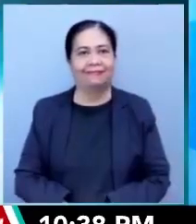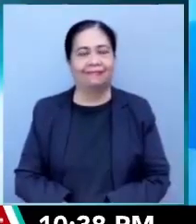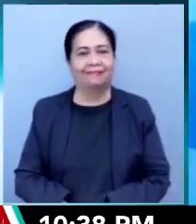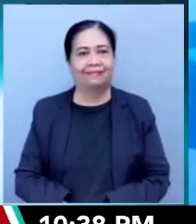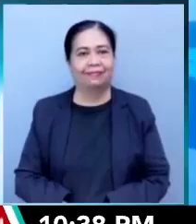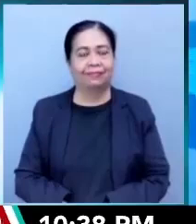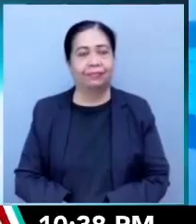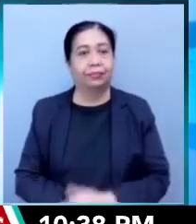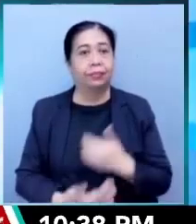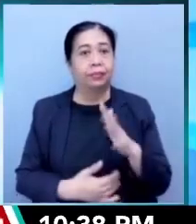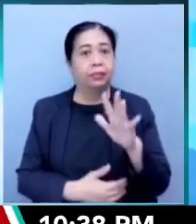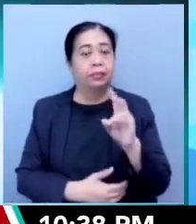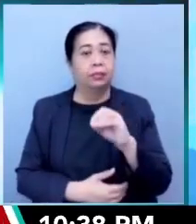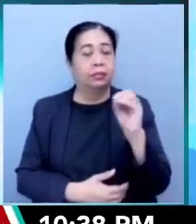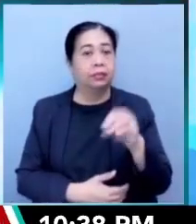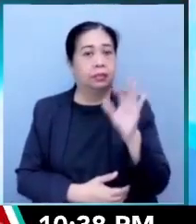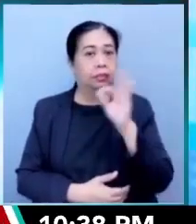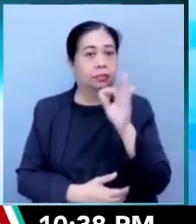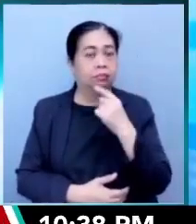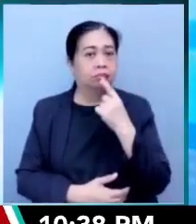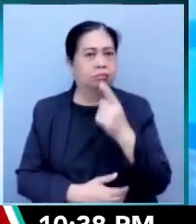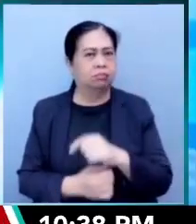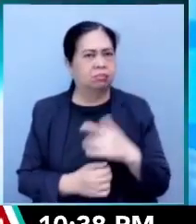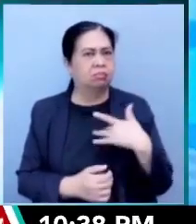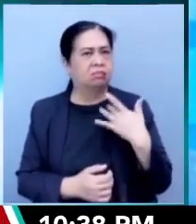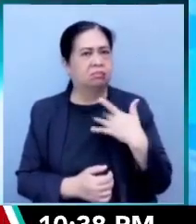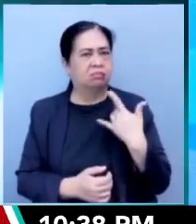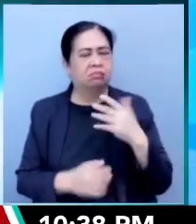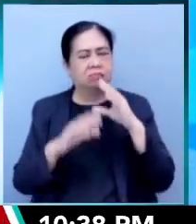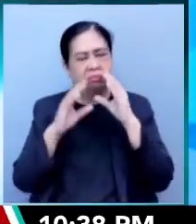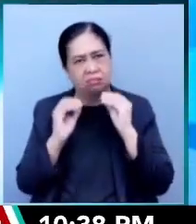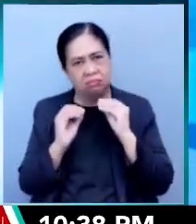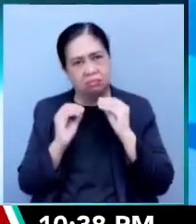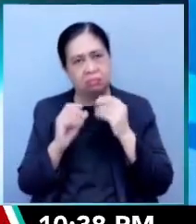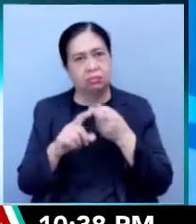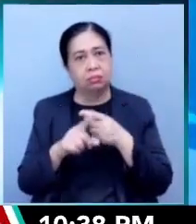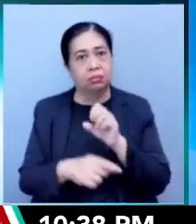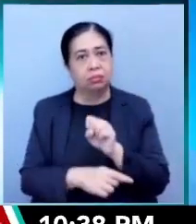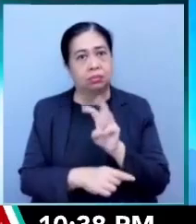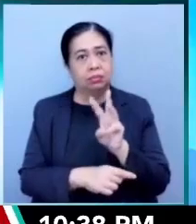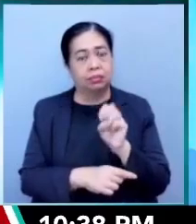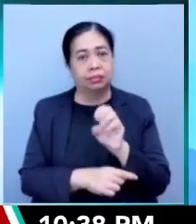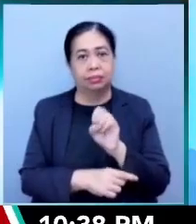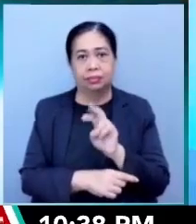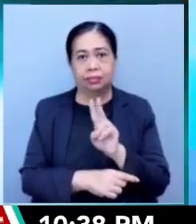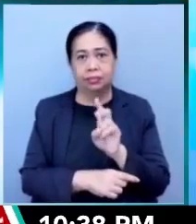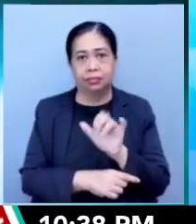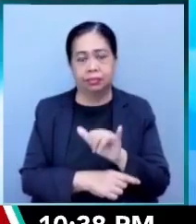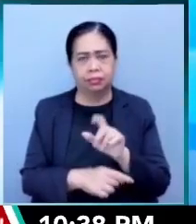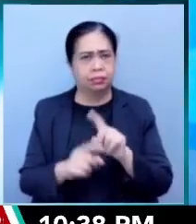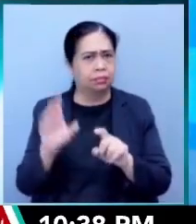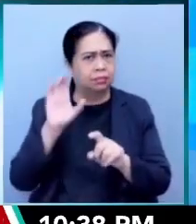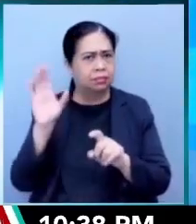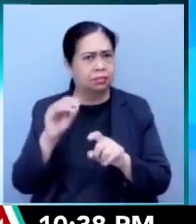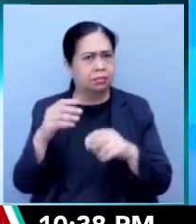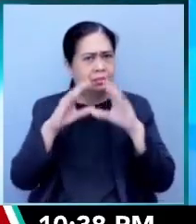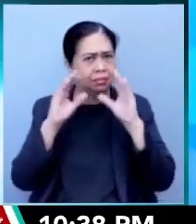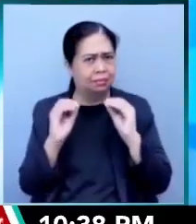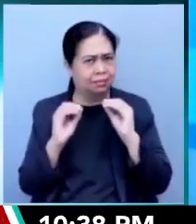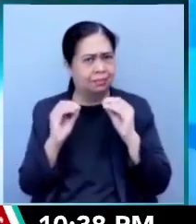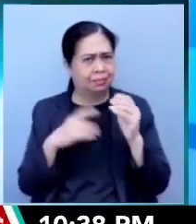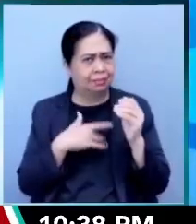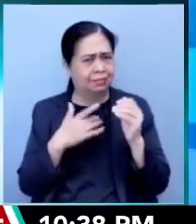57% daw ng mga Pinoy ang nagsasabing sila ay nalulungkot base sa SWS survey. Pero kakaibang kalungkutan daw ang nararamdaman ng